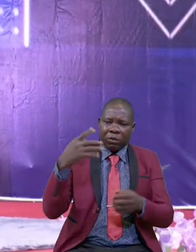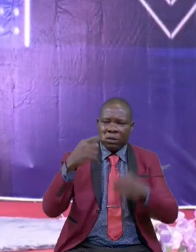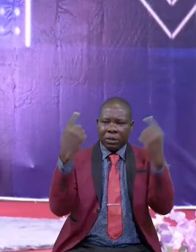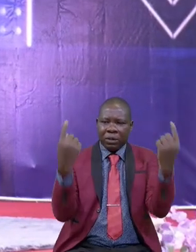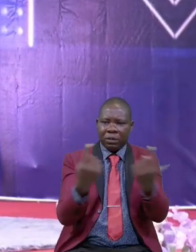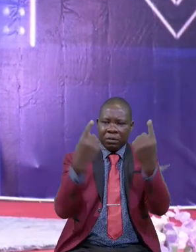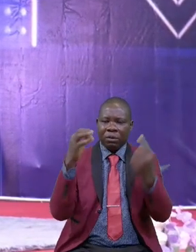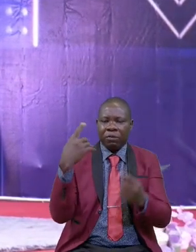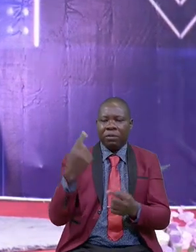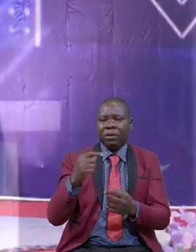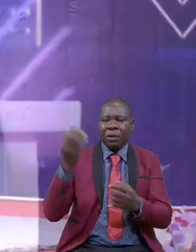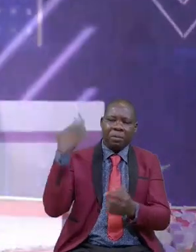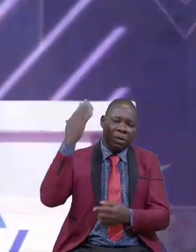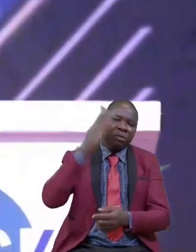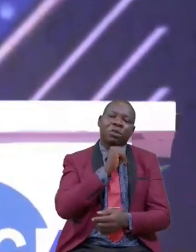sur nous.